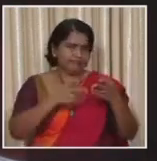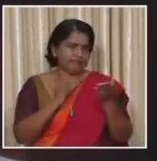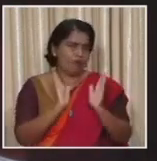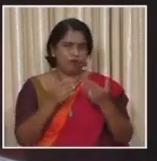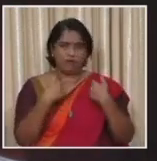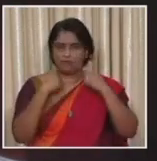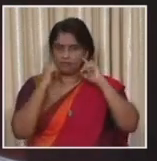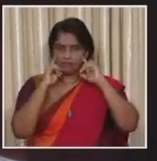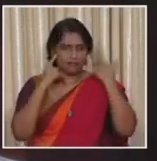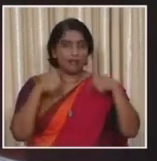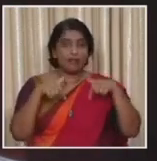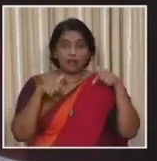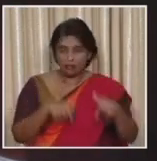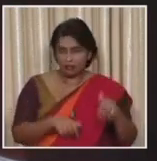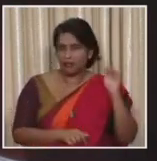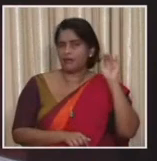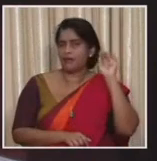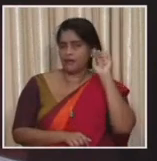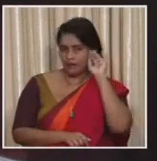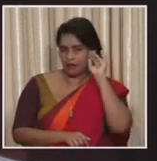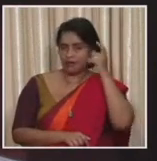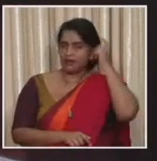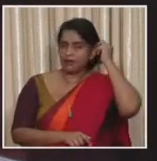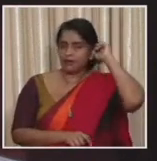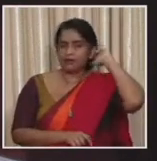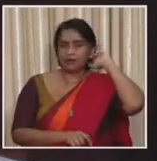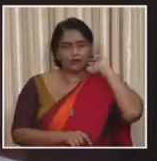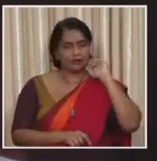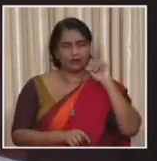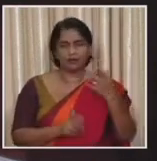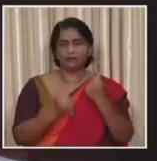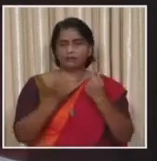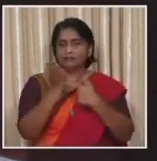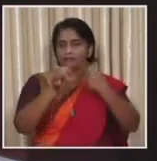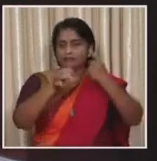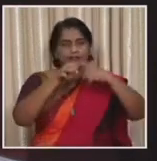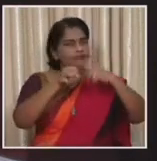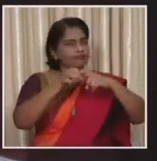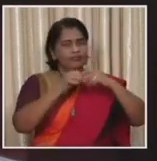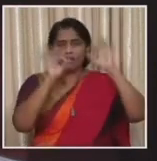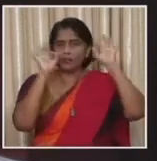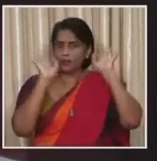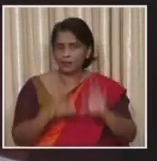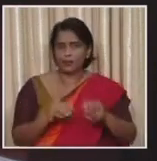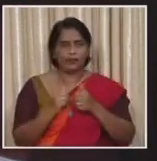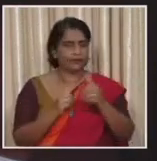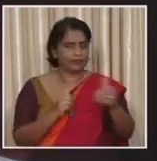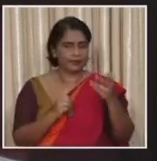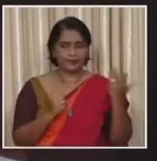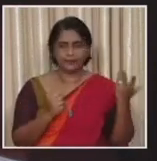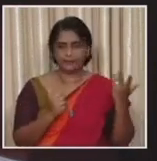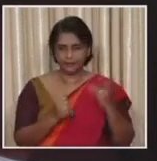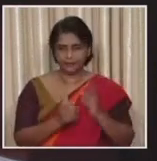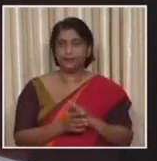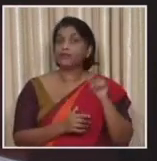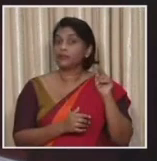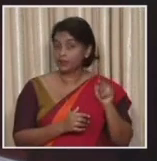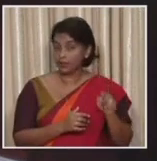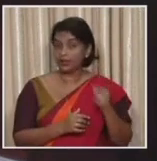කියලා දැනට දැනගන්න තිබෙන තොරතුරු අනුව එහෙම කිසිම ප්‍රසම්පාදන ක්‍රමවේදයක් අනුගමනය කරලා නැහැ